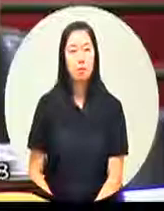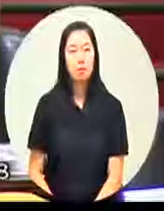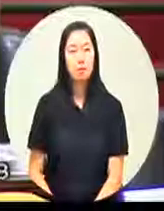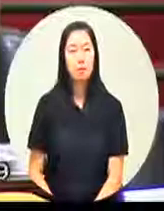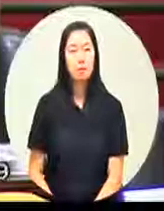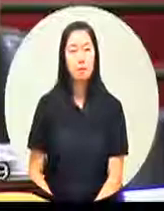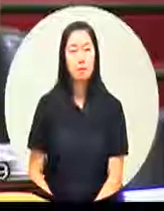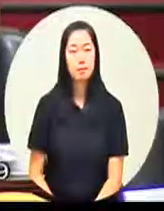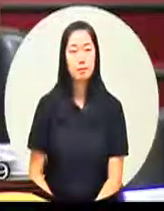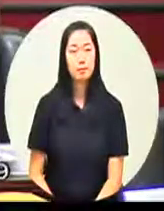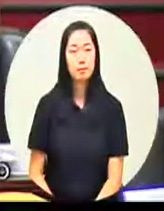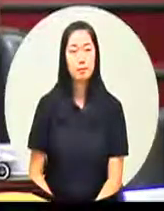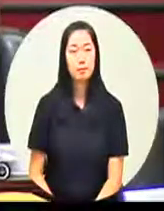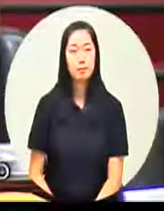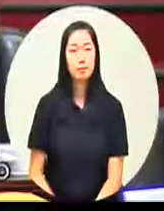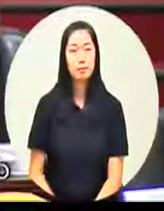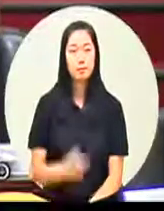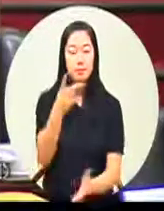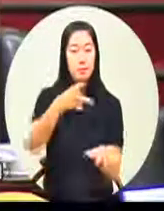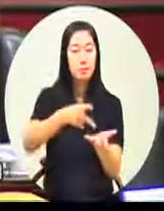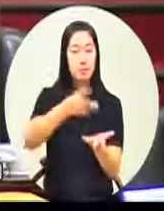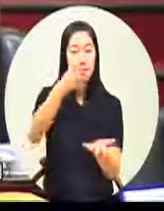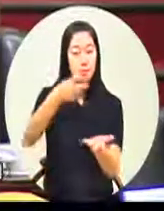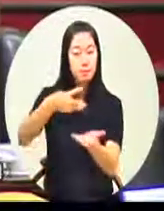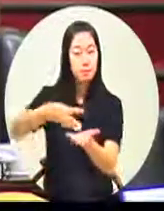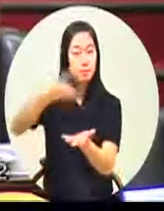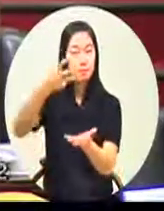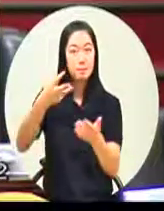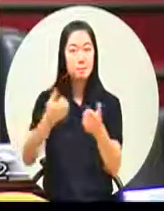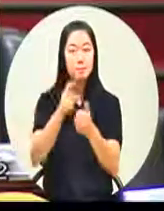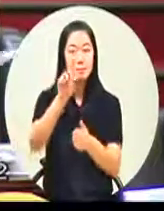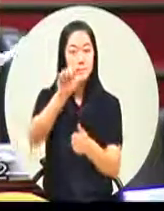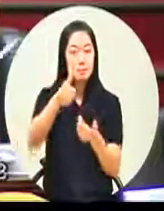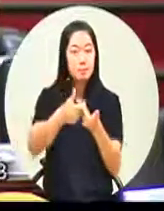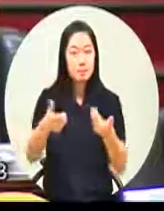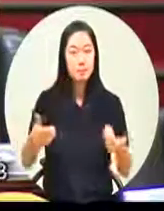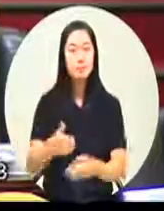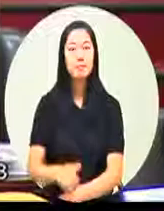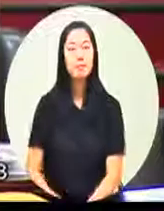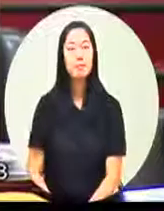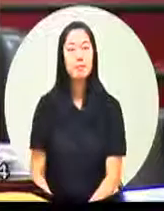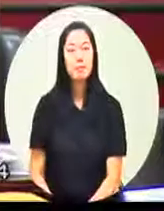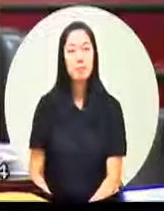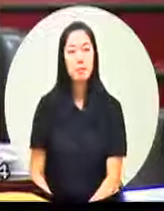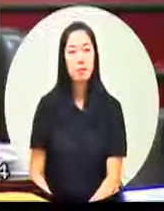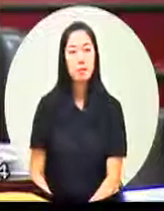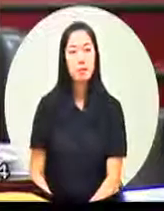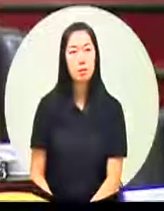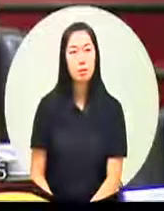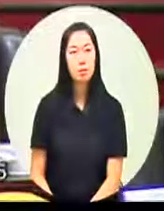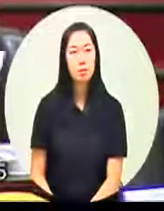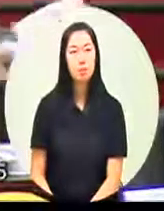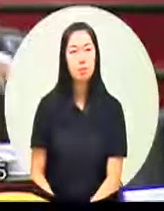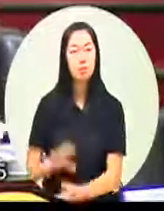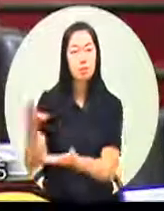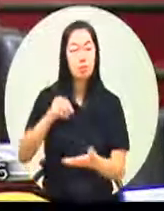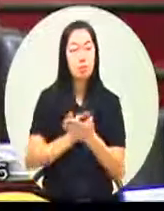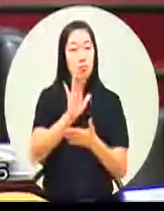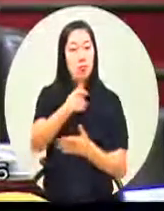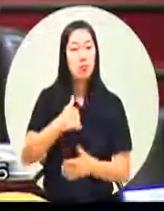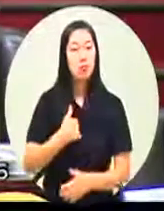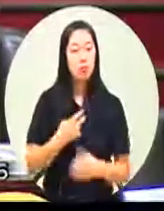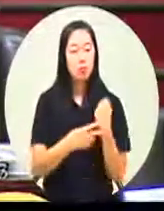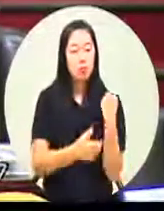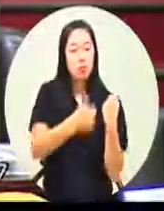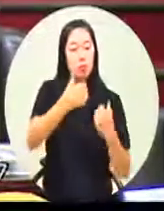好，那我们就给留言第二次跟第三次15分钟， 然后呢拿了以后我里长高兴给